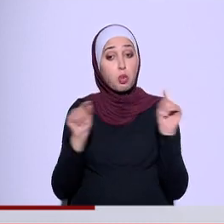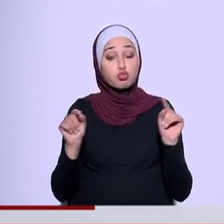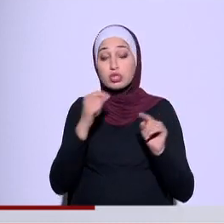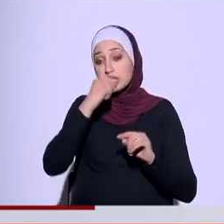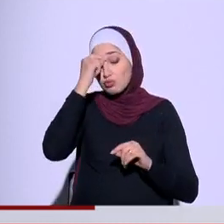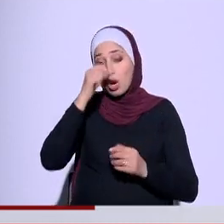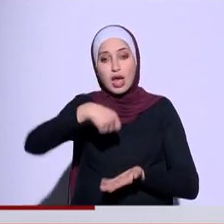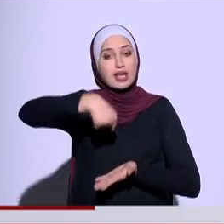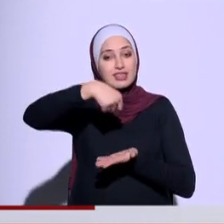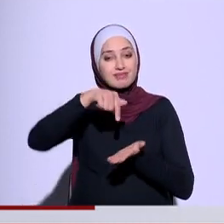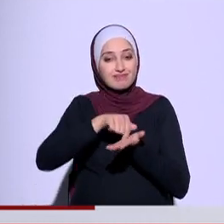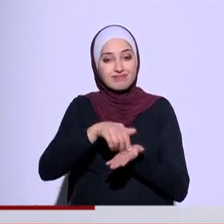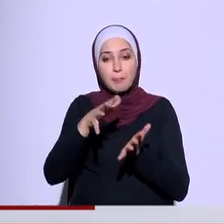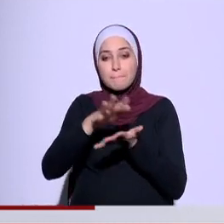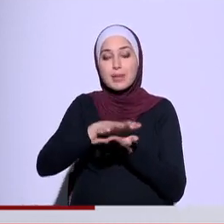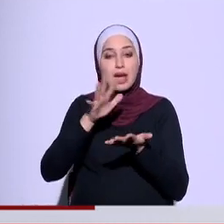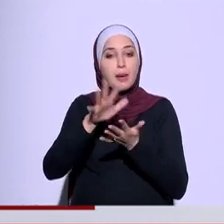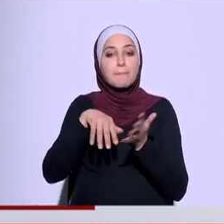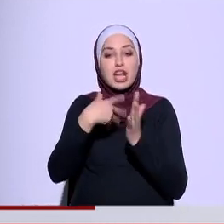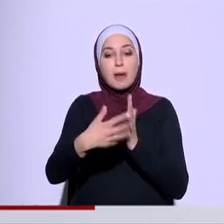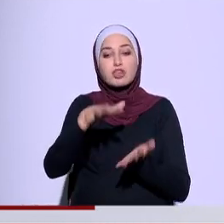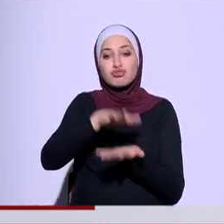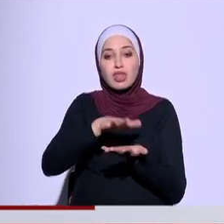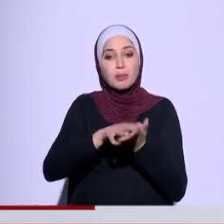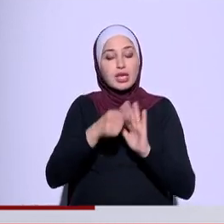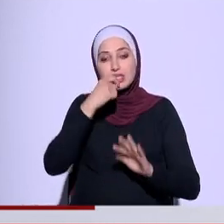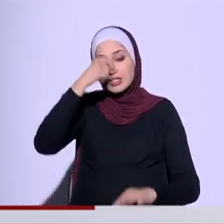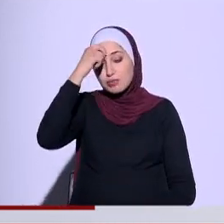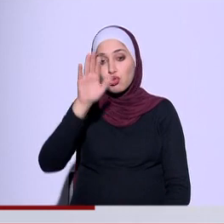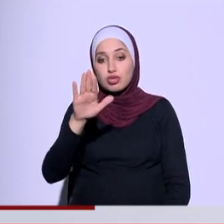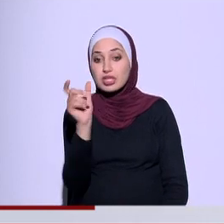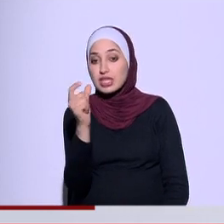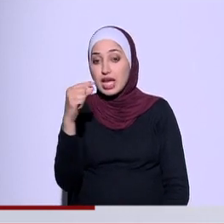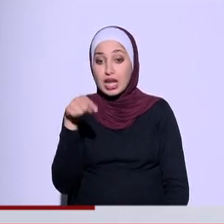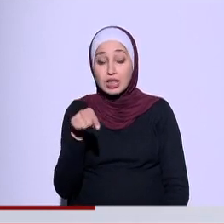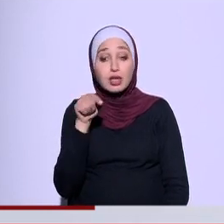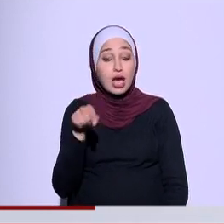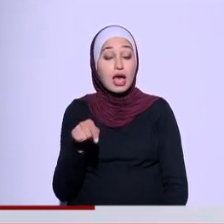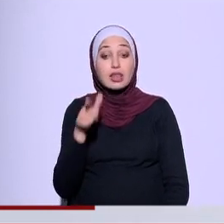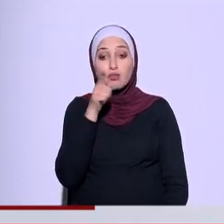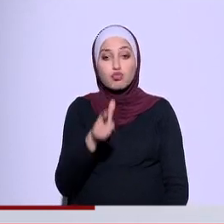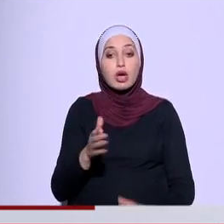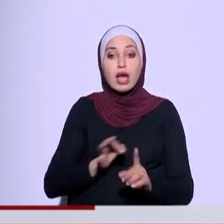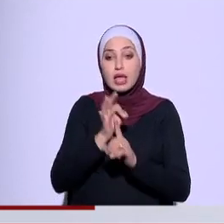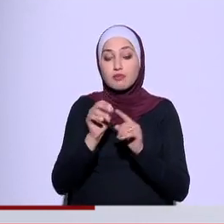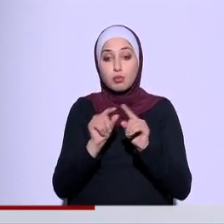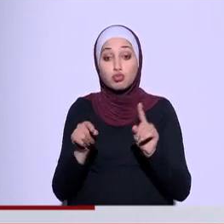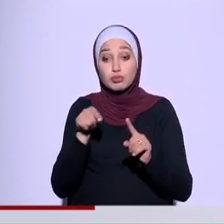المنصة المركزية للخدمات الحكومية. النسخة الحالية كما ذكرنا من قبل هي نسخة معدلة للتطبيق